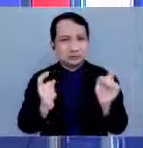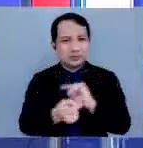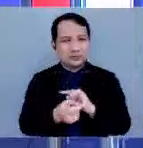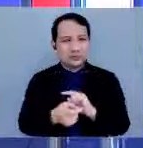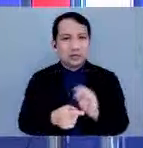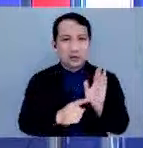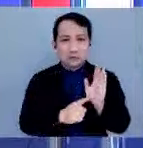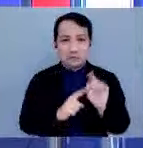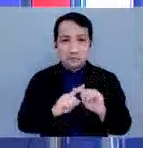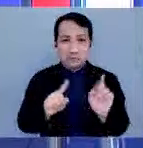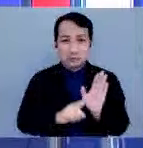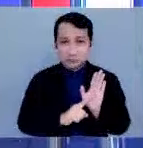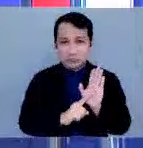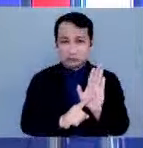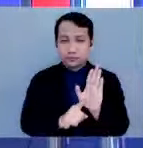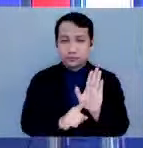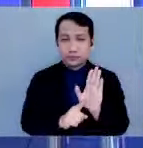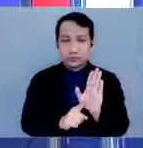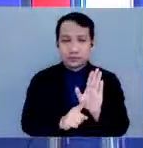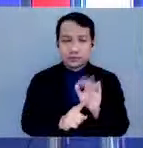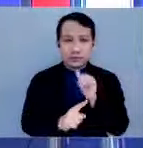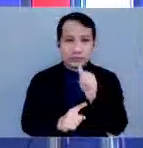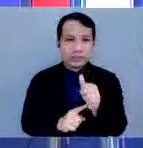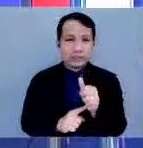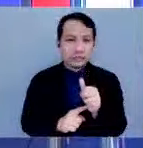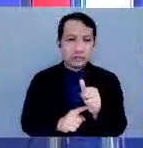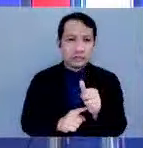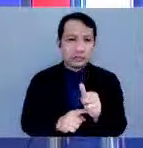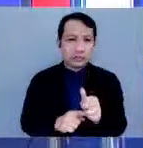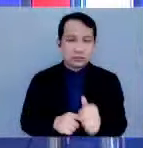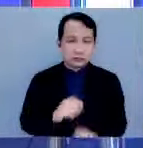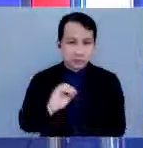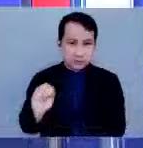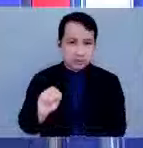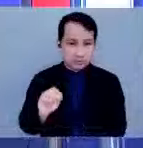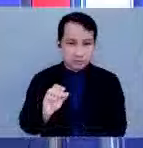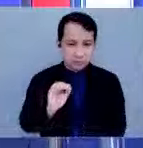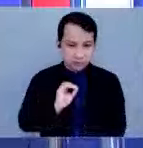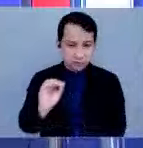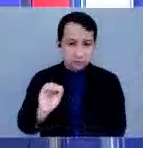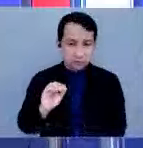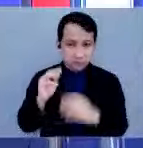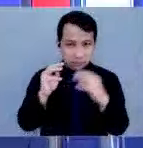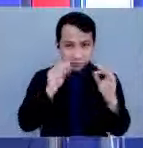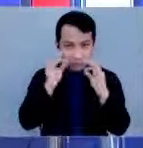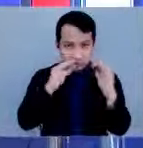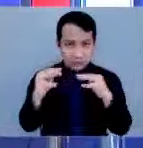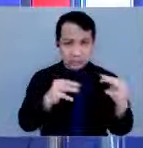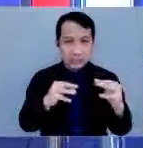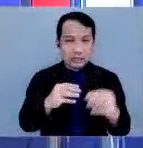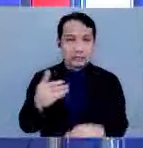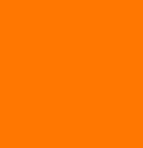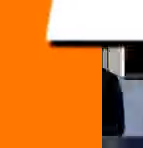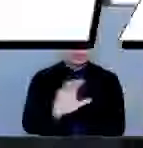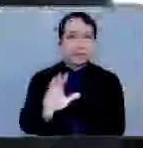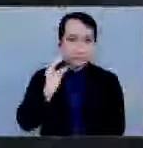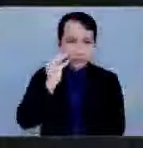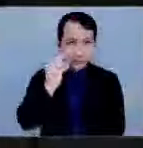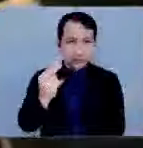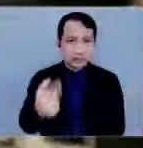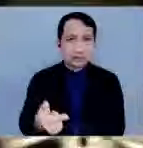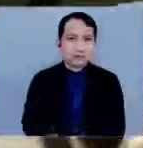PBBM ang hindi niya paggamit ng dahas sa sarili niyang war on drugs. Nasa frontline ng balitang yan si Maricel Lalili.